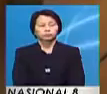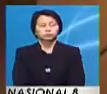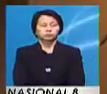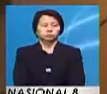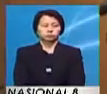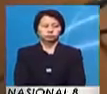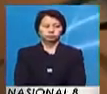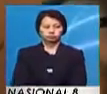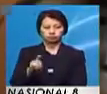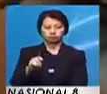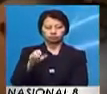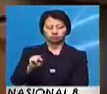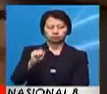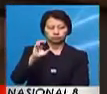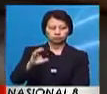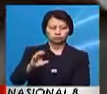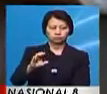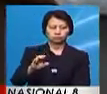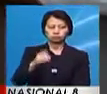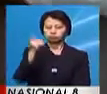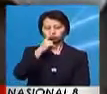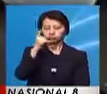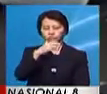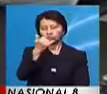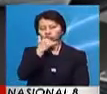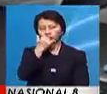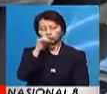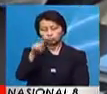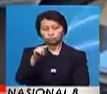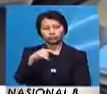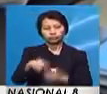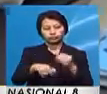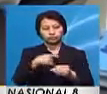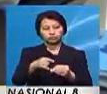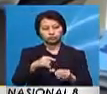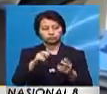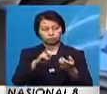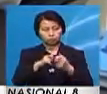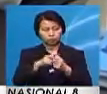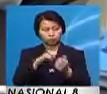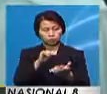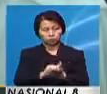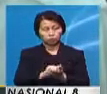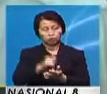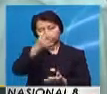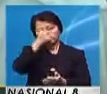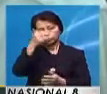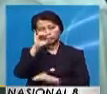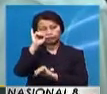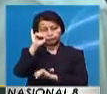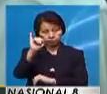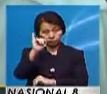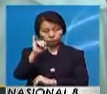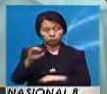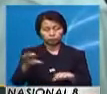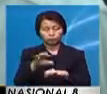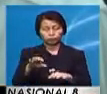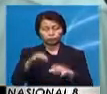Pengurusan TSG awal-awal lagi enggan dipersalahkan berhubung isu tersebut memandangkan perjanjian